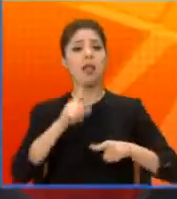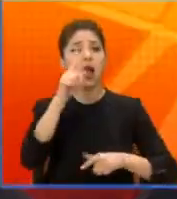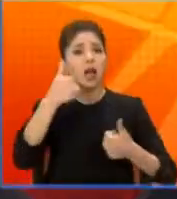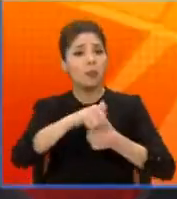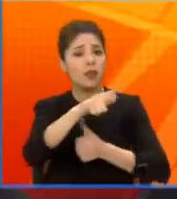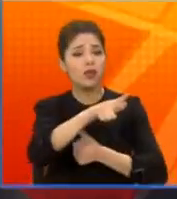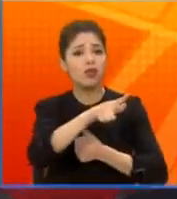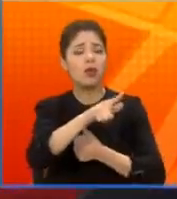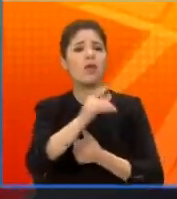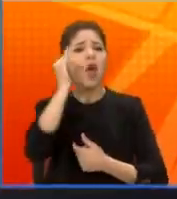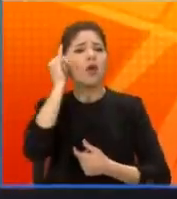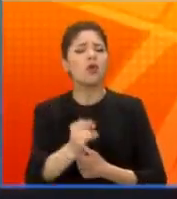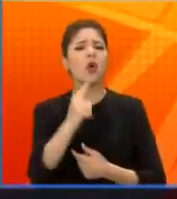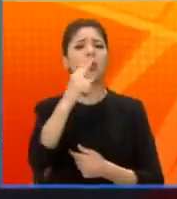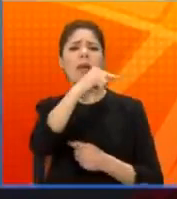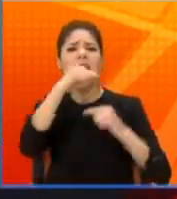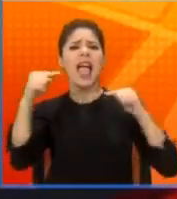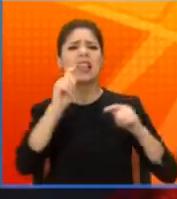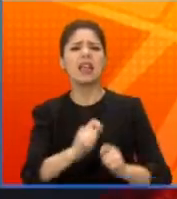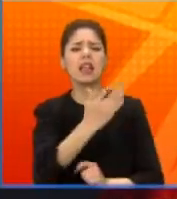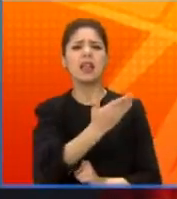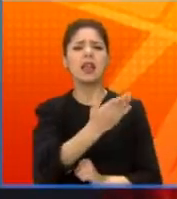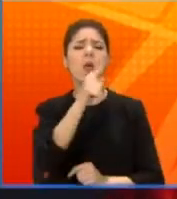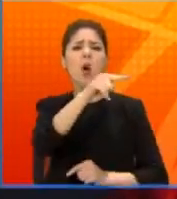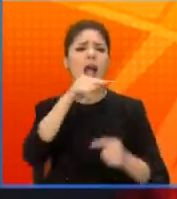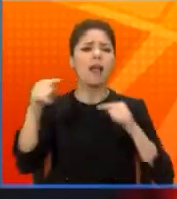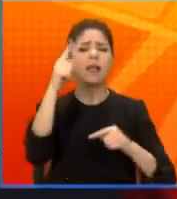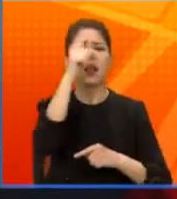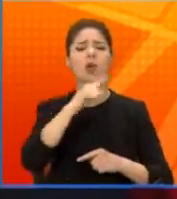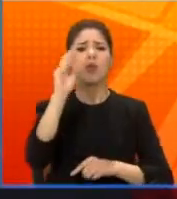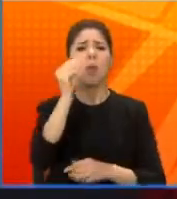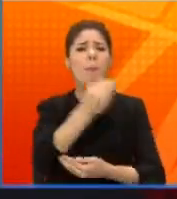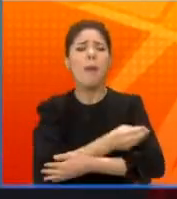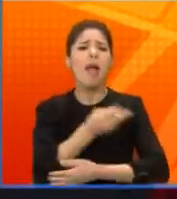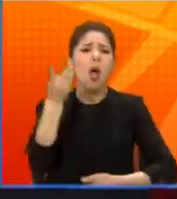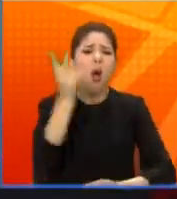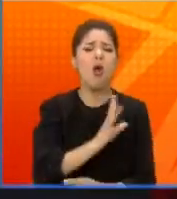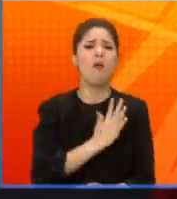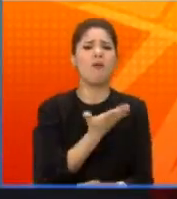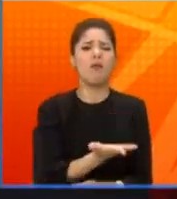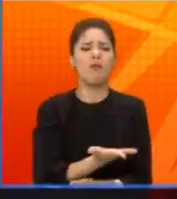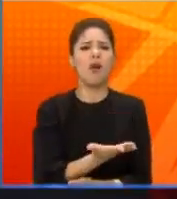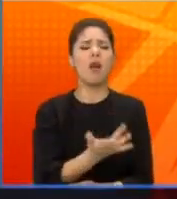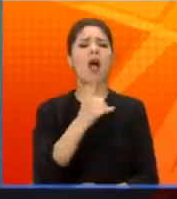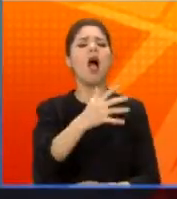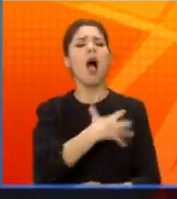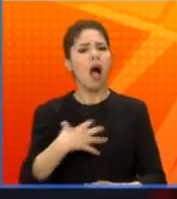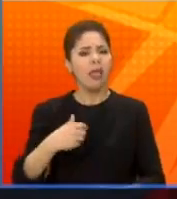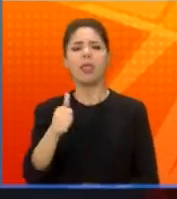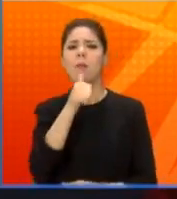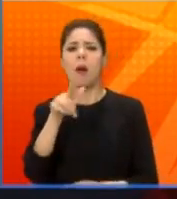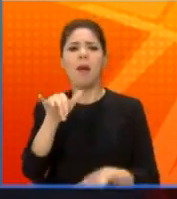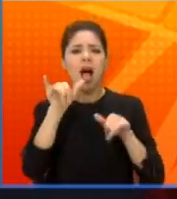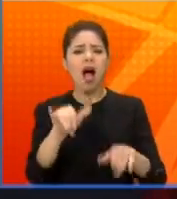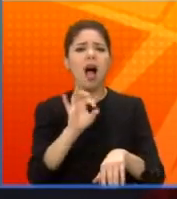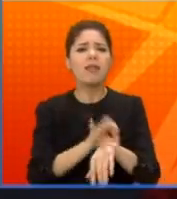Hataylı bir çift öyle bir ihmalin altına imza attı ki o ihmal az daha bebeklerinin canına mal oluyordu. Hem anne hem de